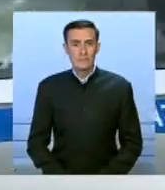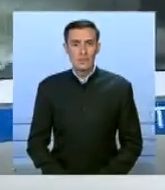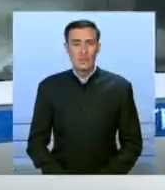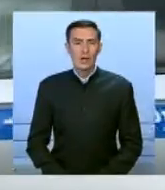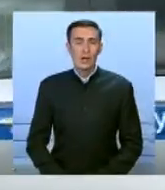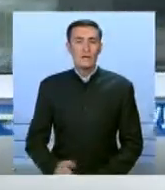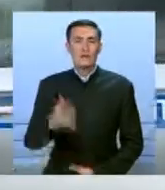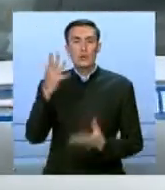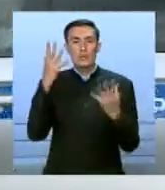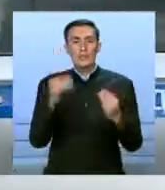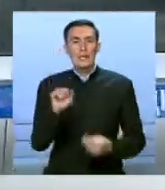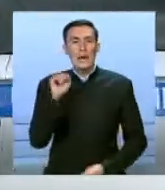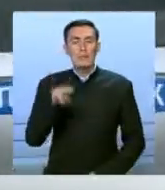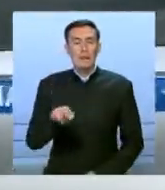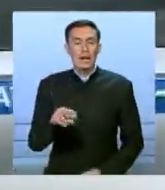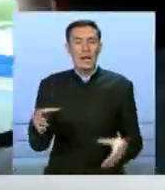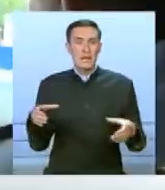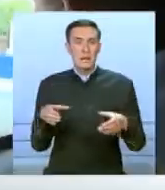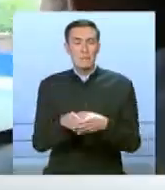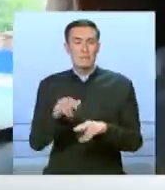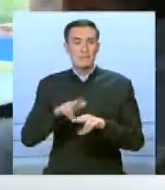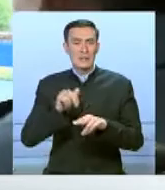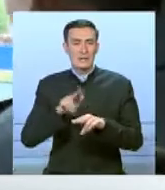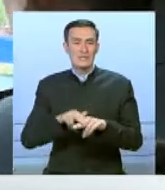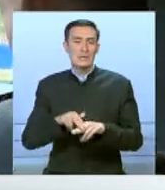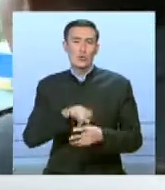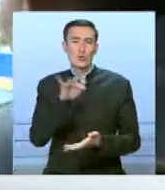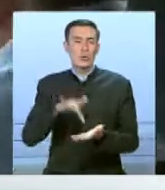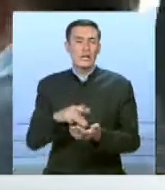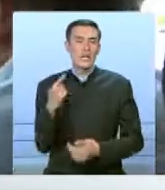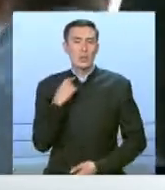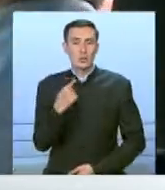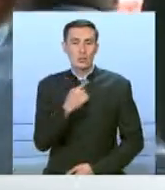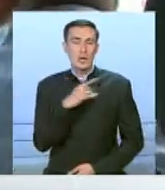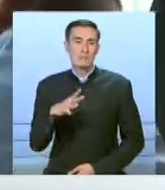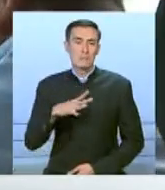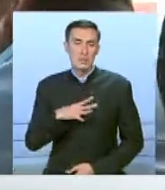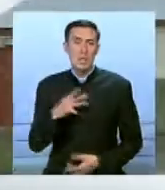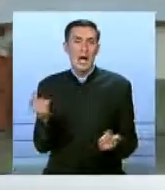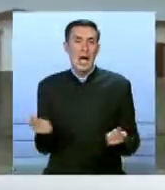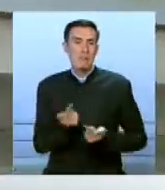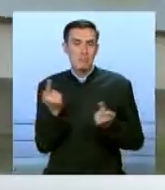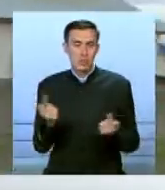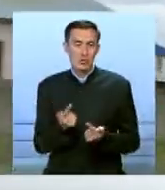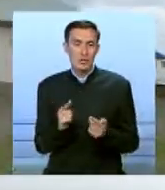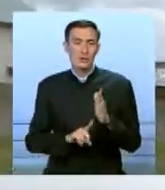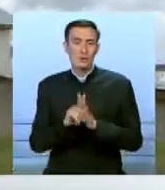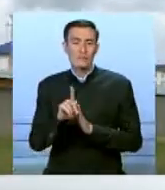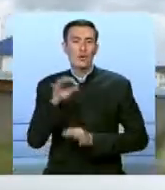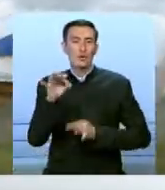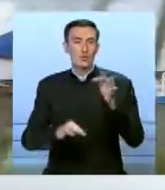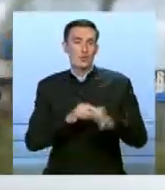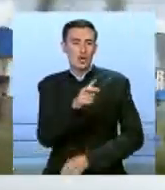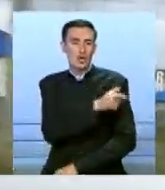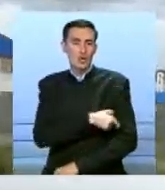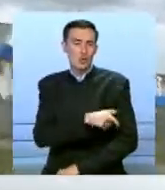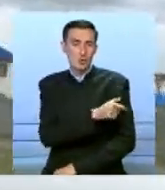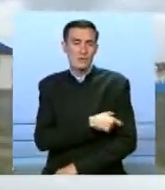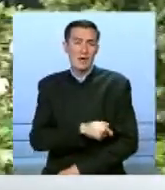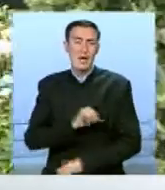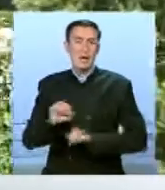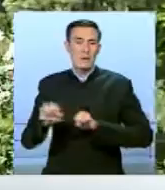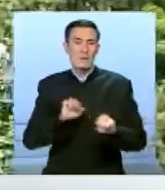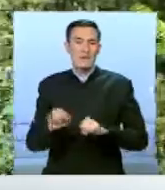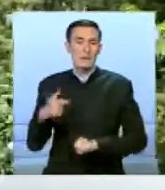Тот апрельский день для экипажа дорожно-патрульной службы местной полиции города Талдыкурган был, как и все другие. Заступив на суточное дежурство, замкомандира